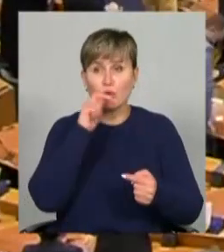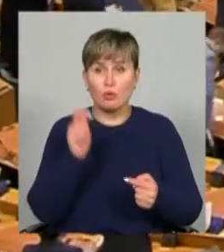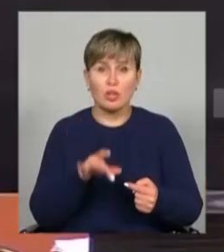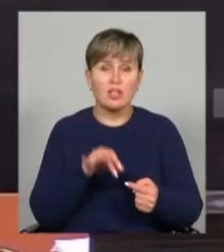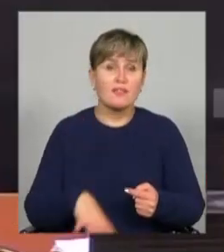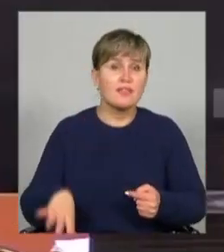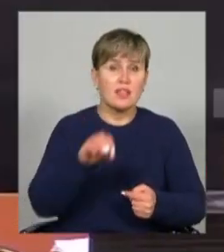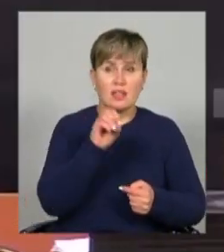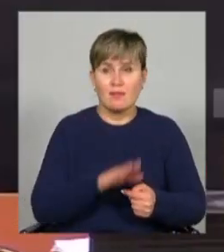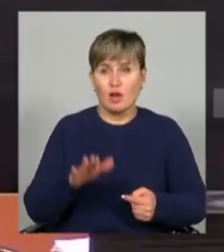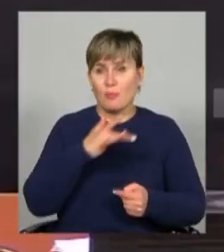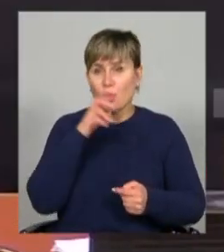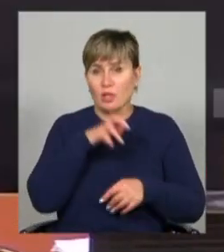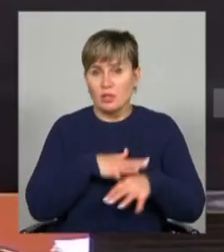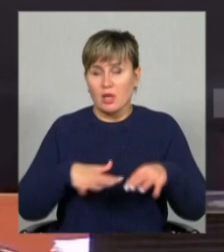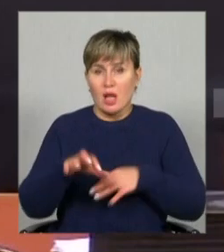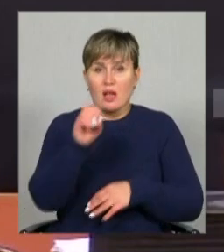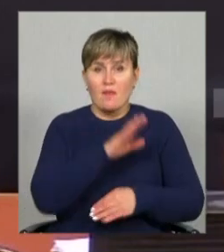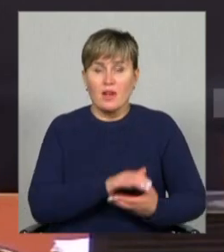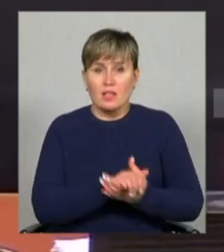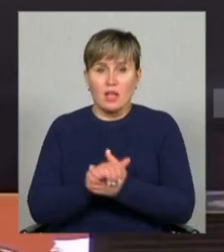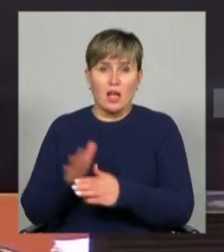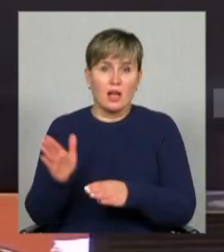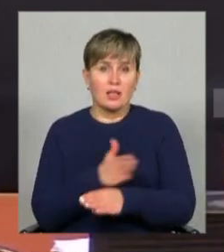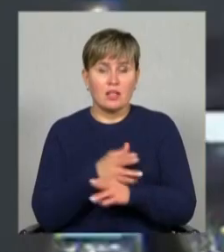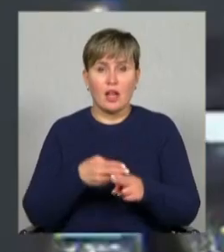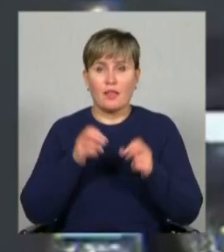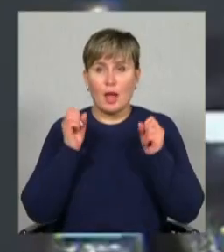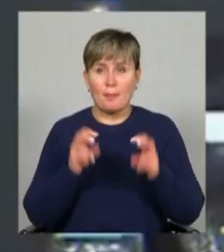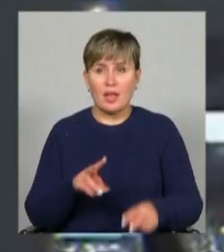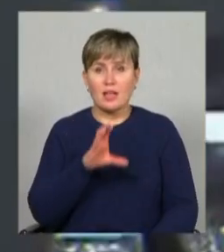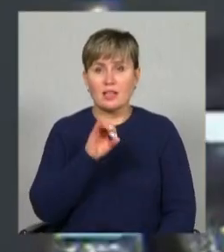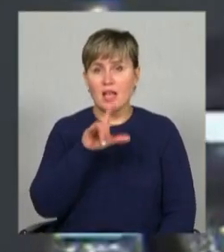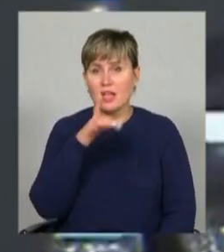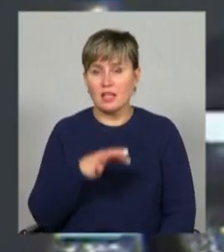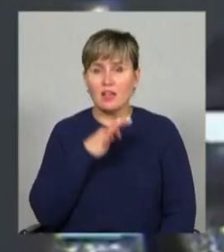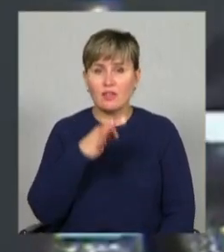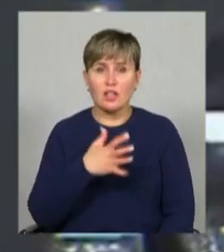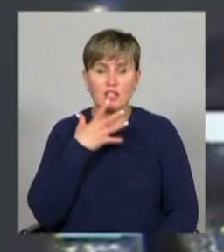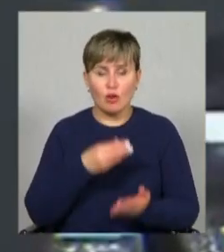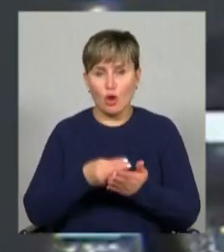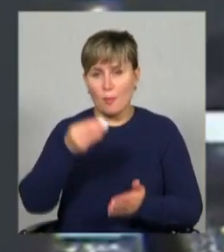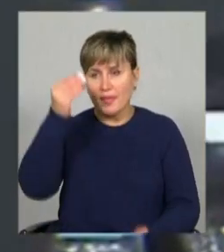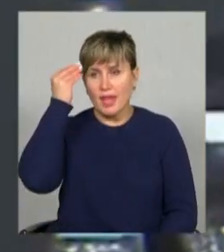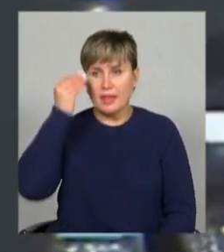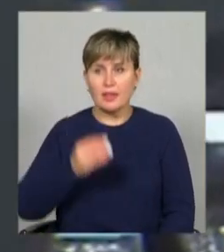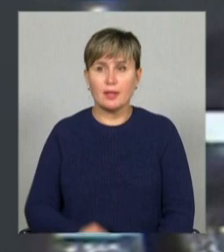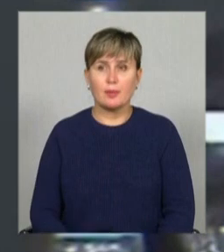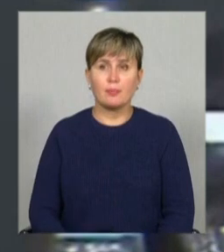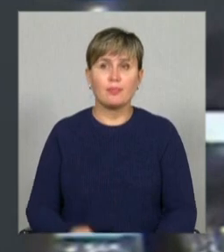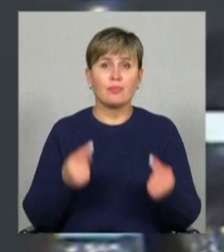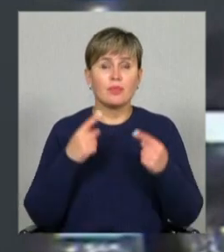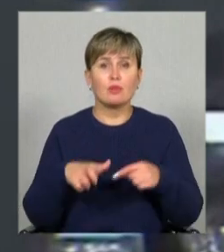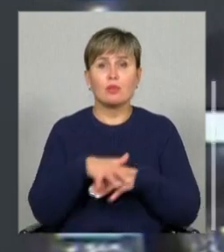и всей Европы. Многие страны Евросоюза разделяют это опасение. Сергей Лавров выразил свое мнение на этот счет. На другие страны